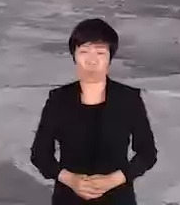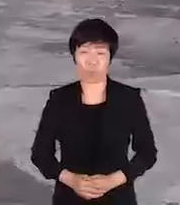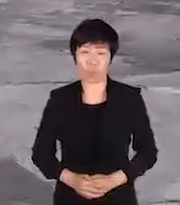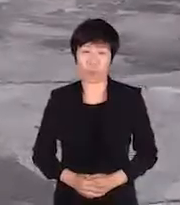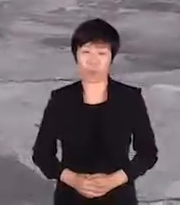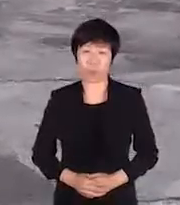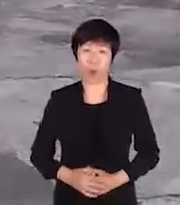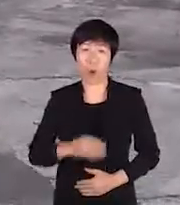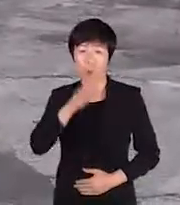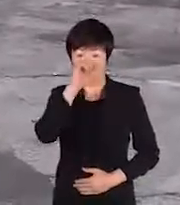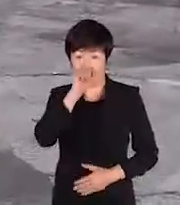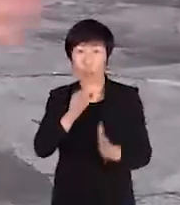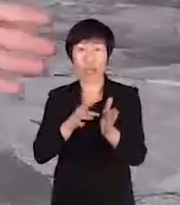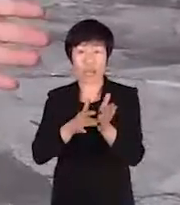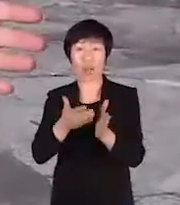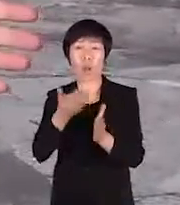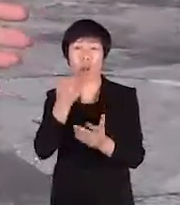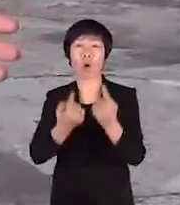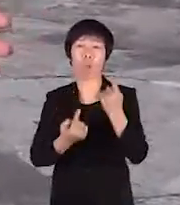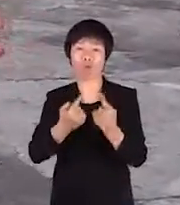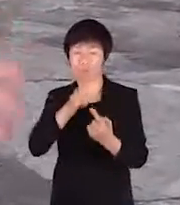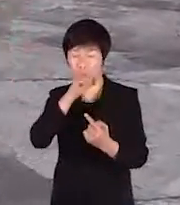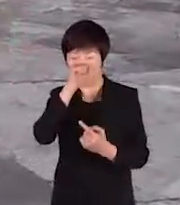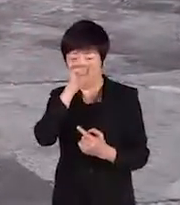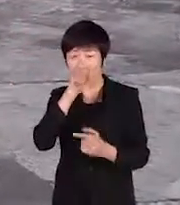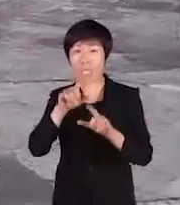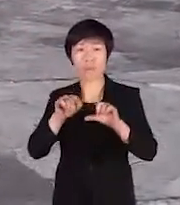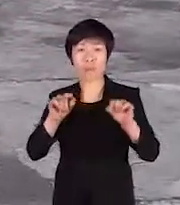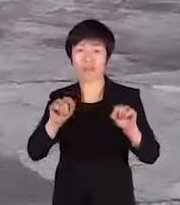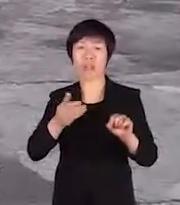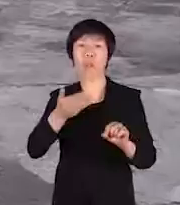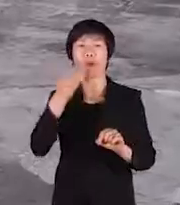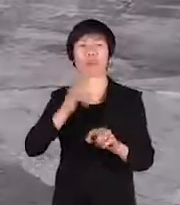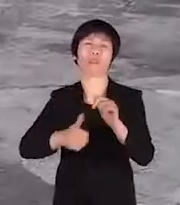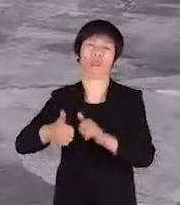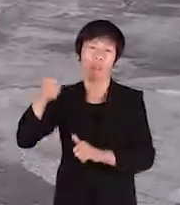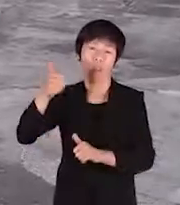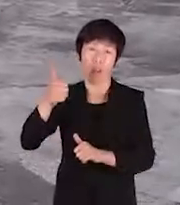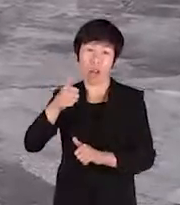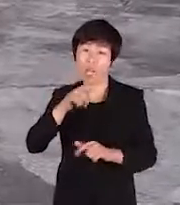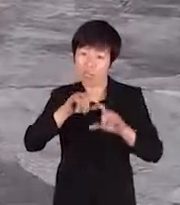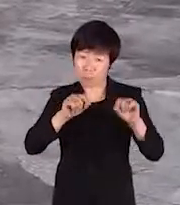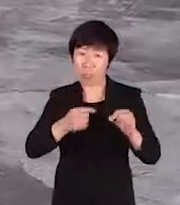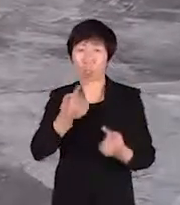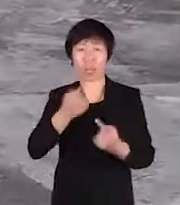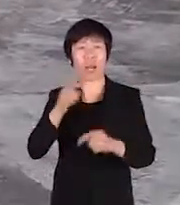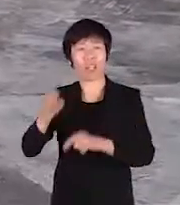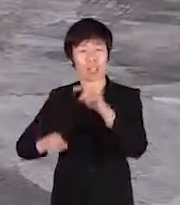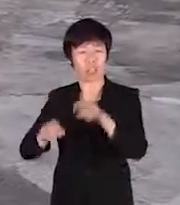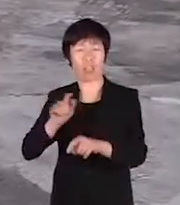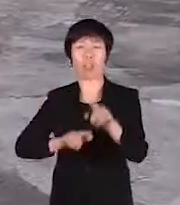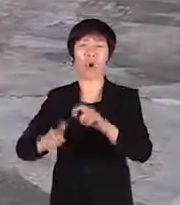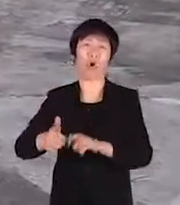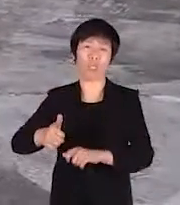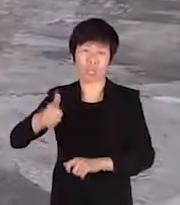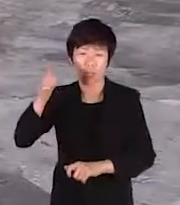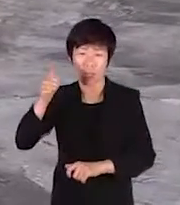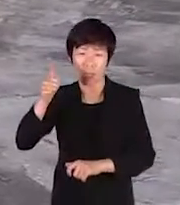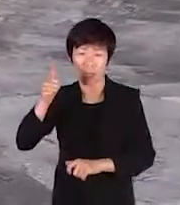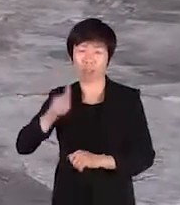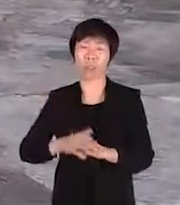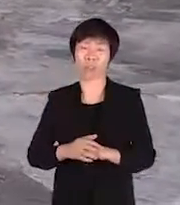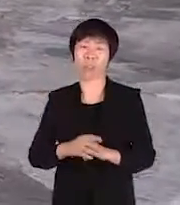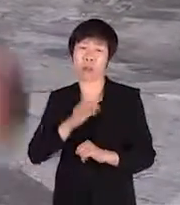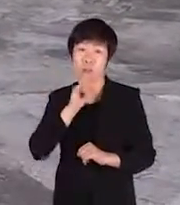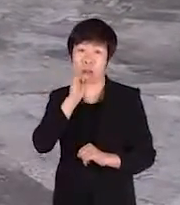좋은 약을 먹는 것보다 좋은 음식을 먹는 게 낫고 좋은 음식을 먹는 것보다 걷는 게 더 좋다라고 동의보감에 나와